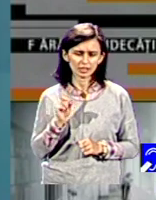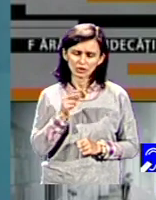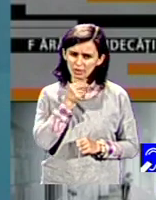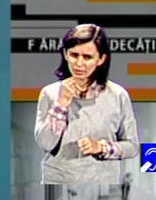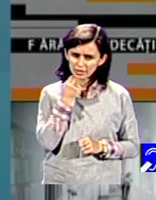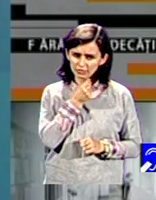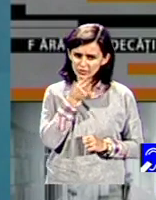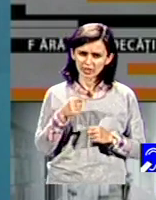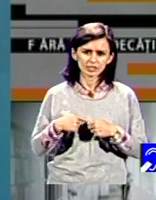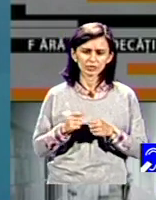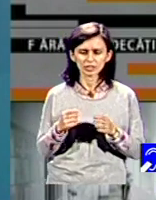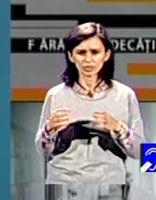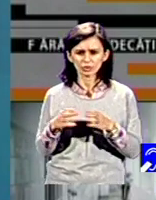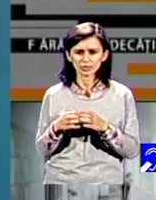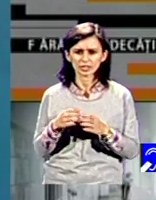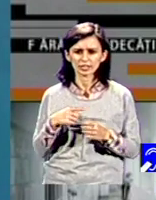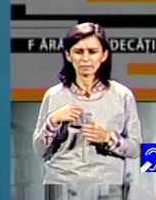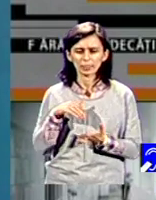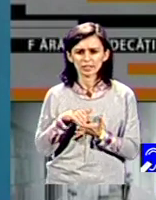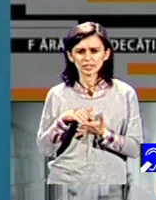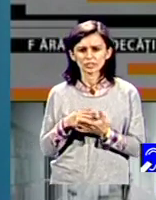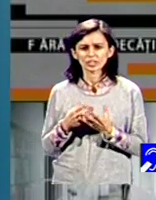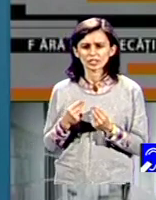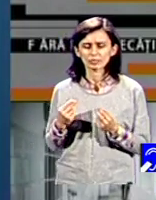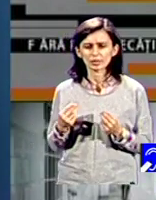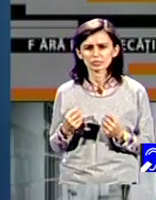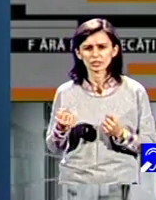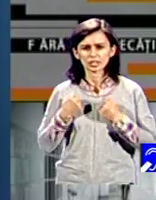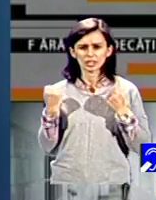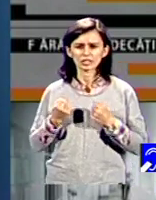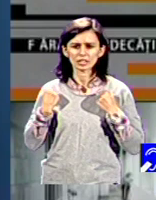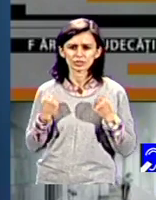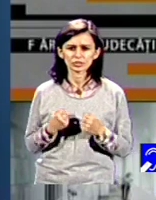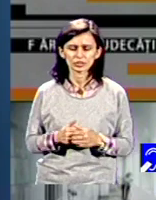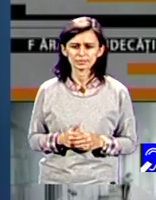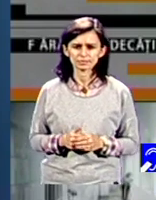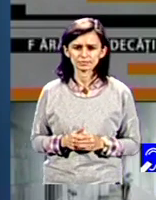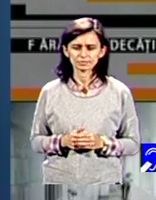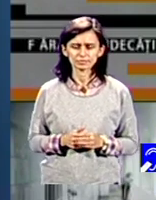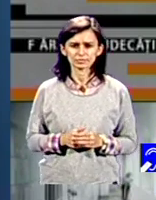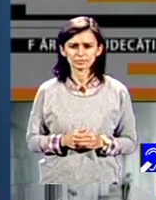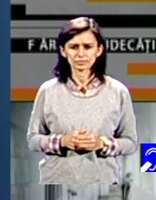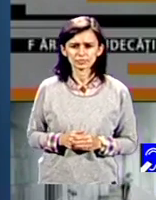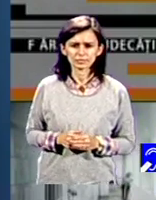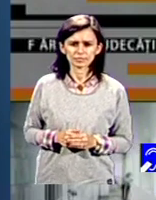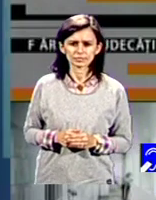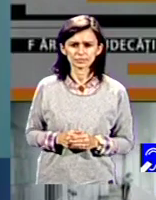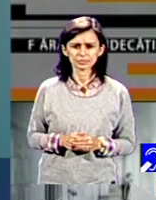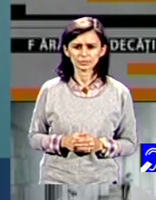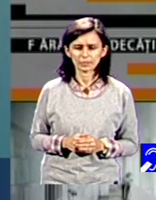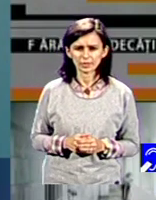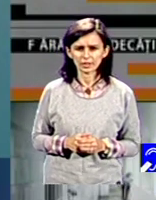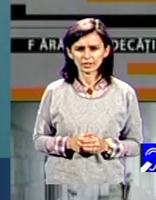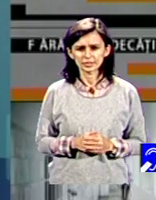nevoie de mai mult de lucru te mai mult Italia harta Încercam să se transmit aceasta ar fi media sunt